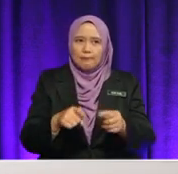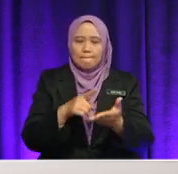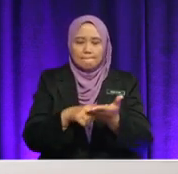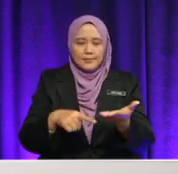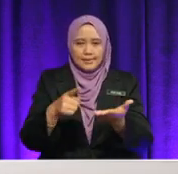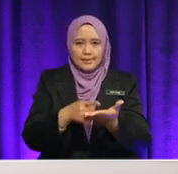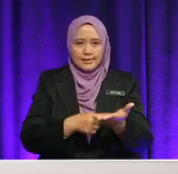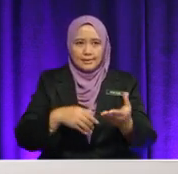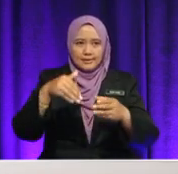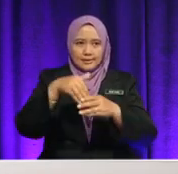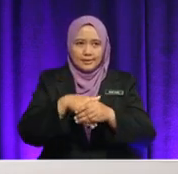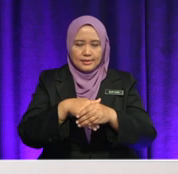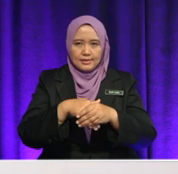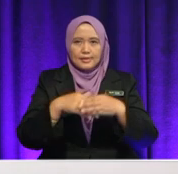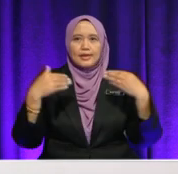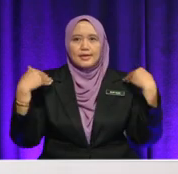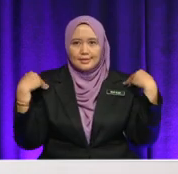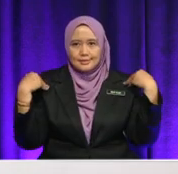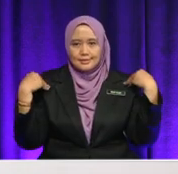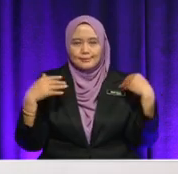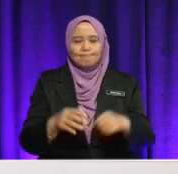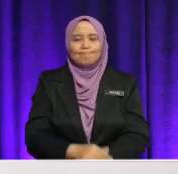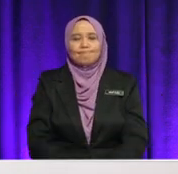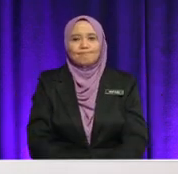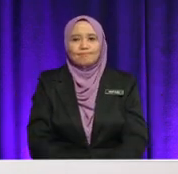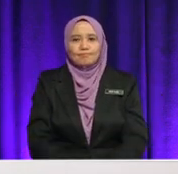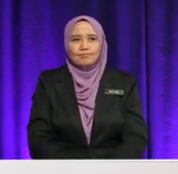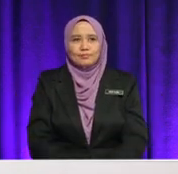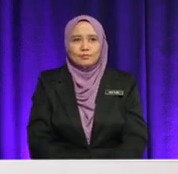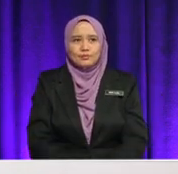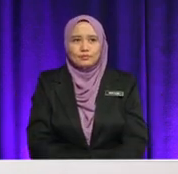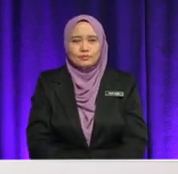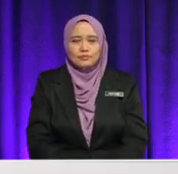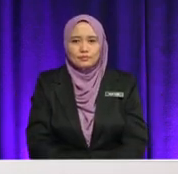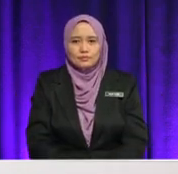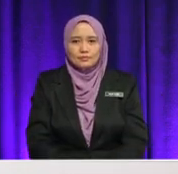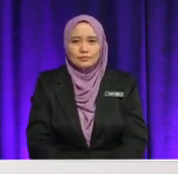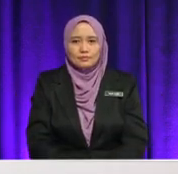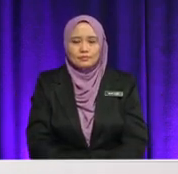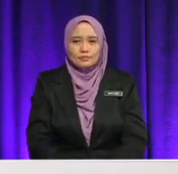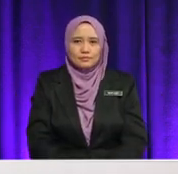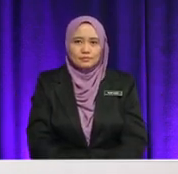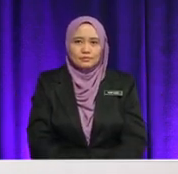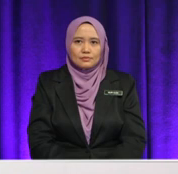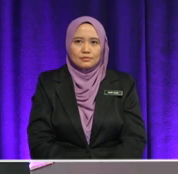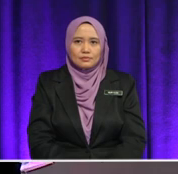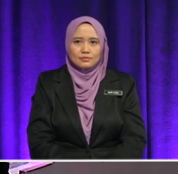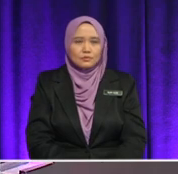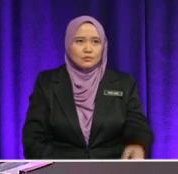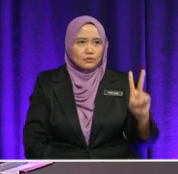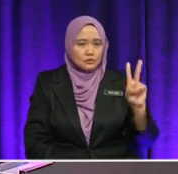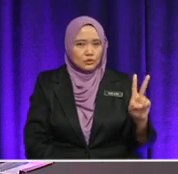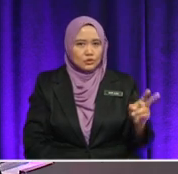jadi kata kunci bagi Langkah kedua adalah pengenalan Rang undang-undang ini adalah